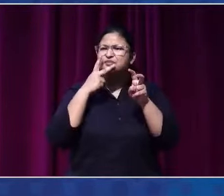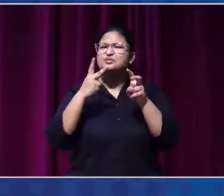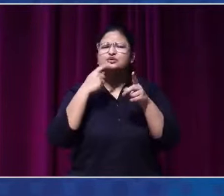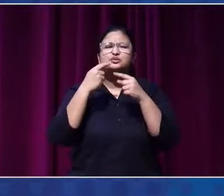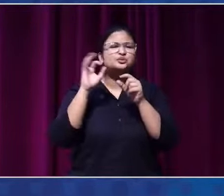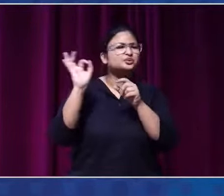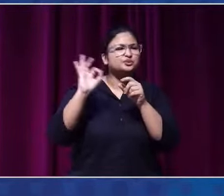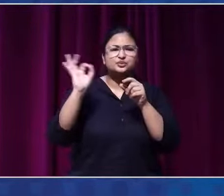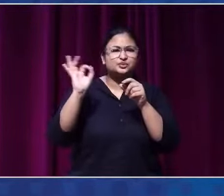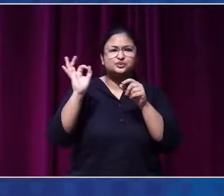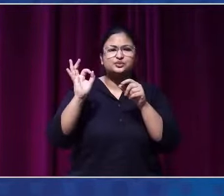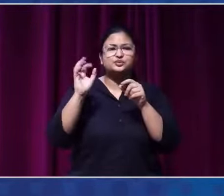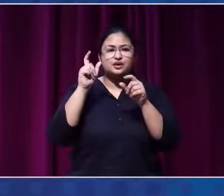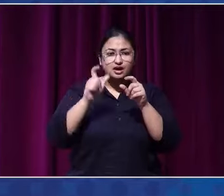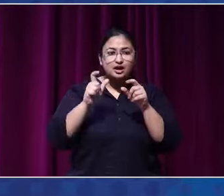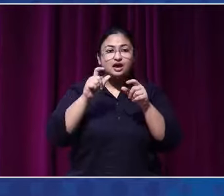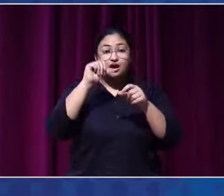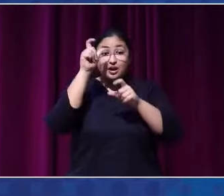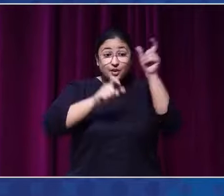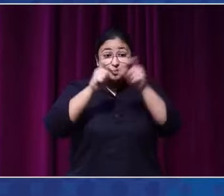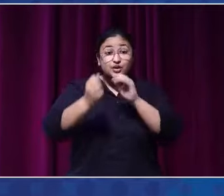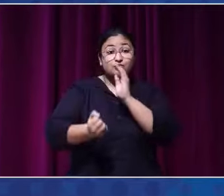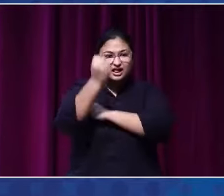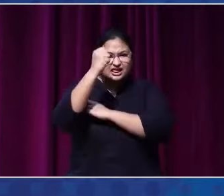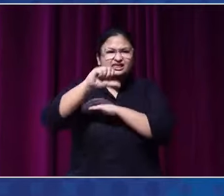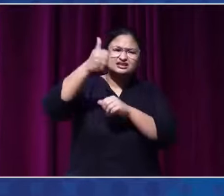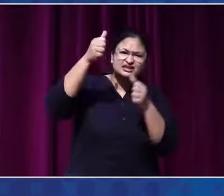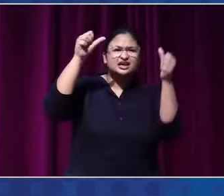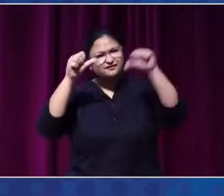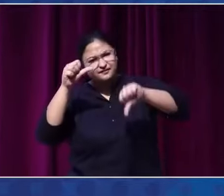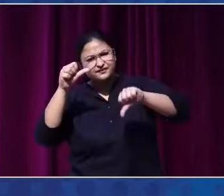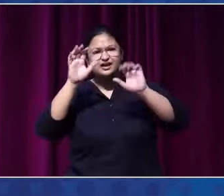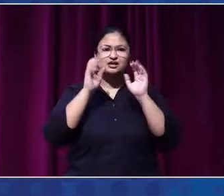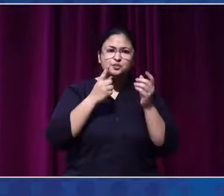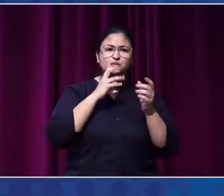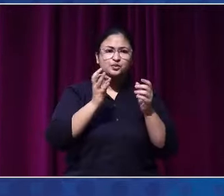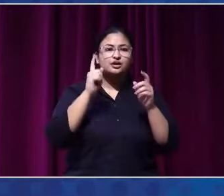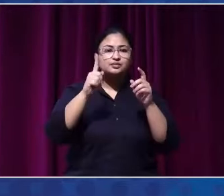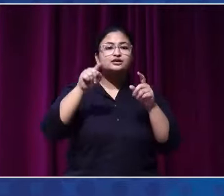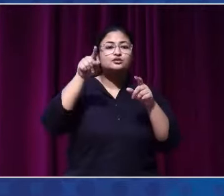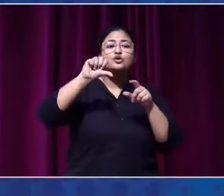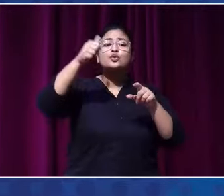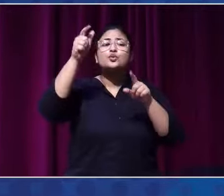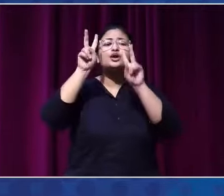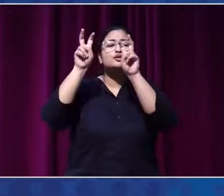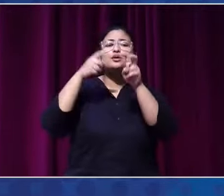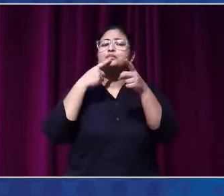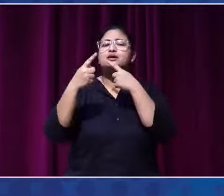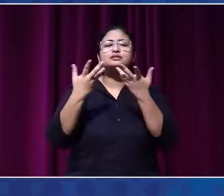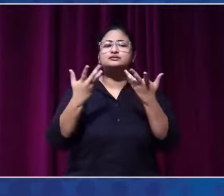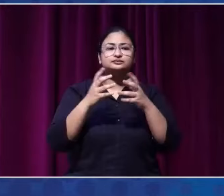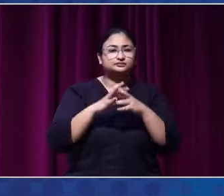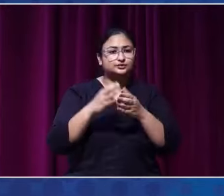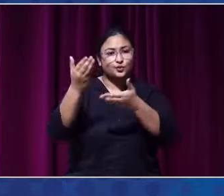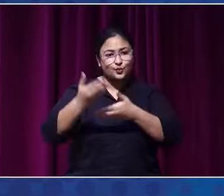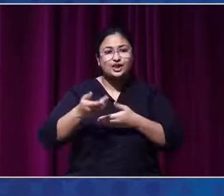करता है? लोकतंत्र में जीत हार जरूरी है, मगर तुम्हारी बात कौन करता है? अभिनंदन हम करते हैं उन सभी का